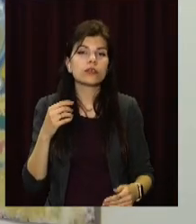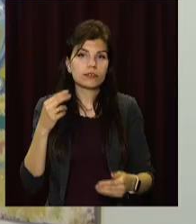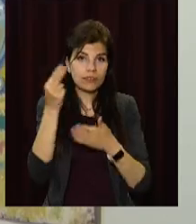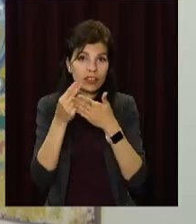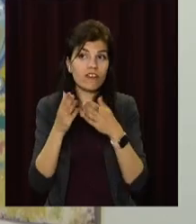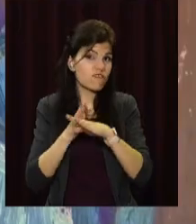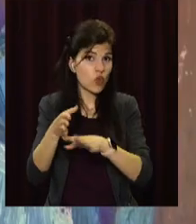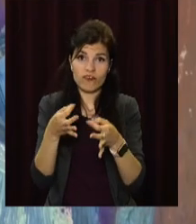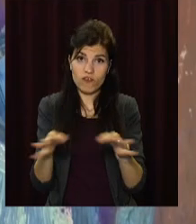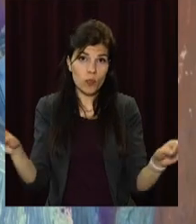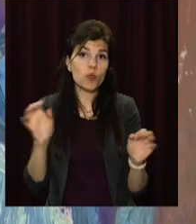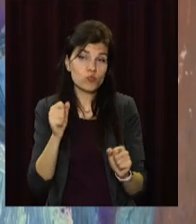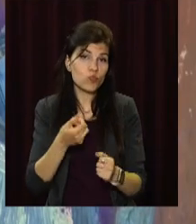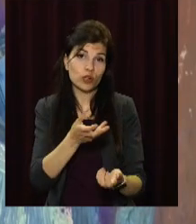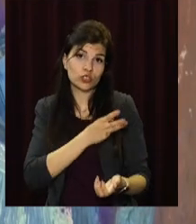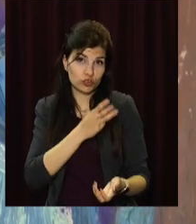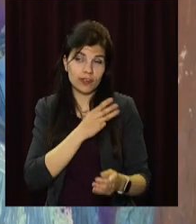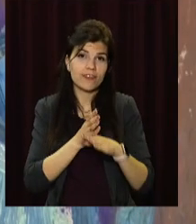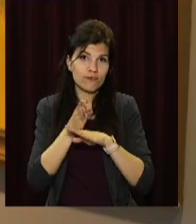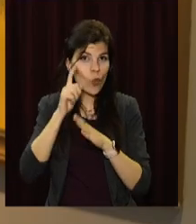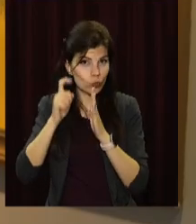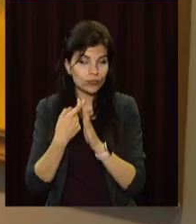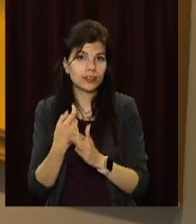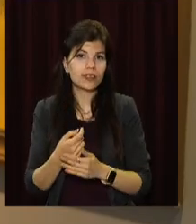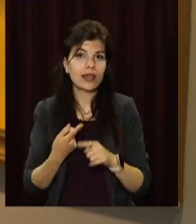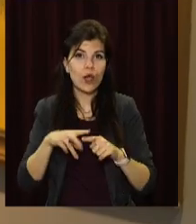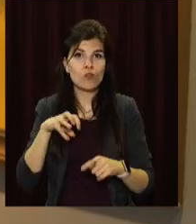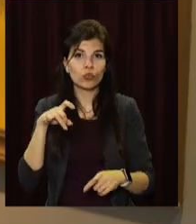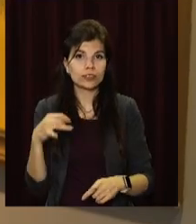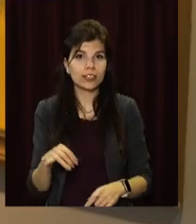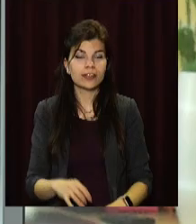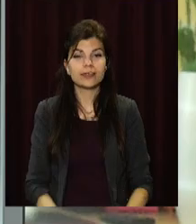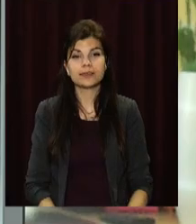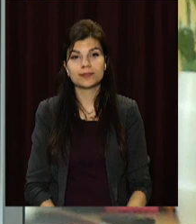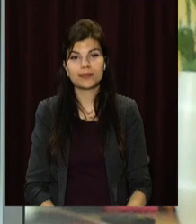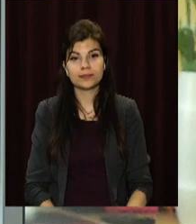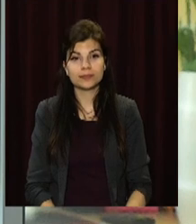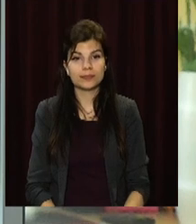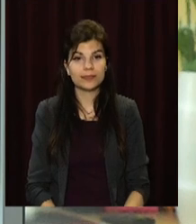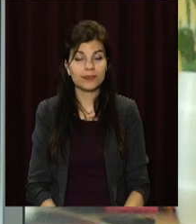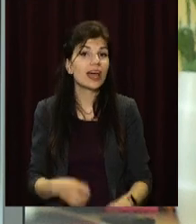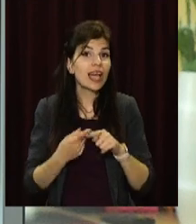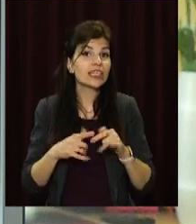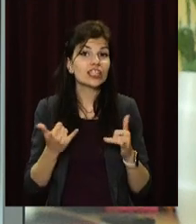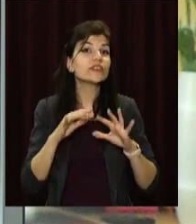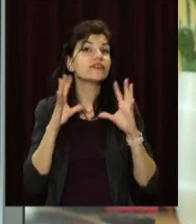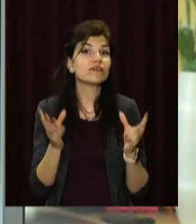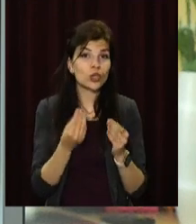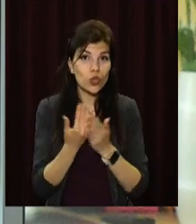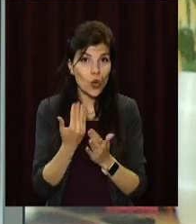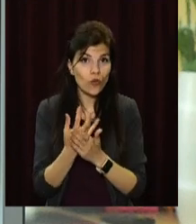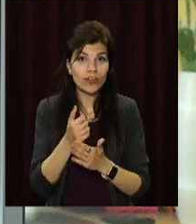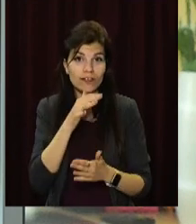Вхід вільний. Дар'я Пшенична, Олександр Вернегоров, Open News, телеканал «Відкритий». І це всі новини на цю